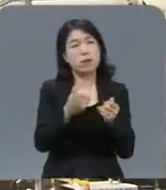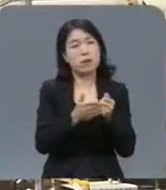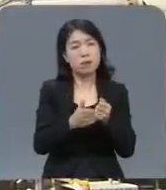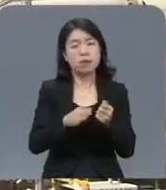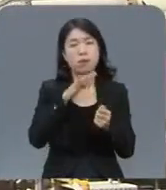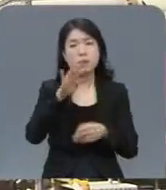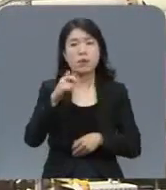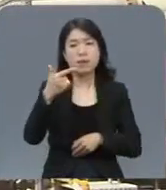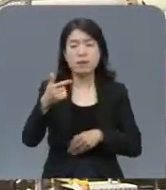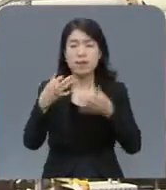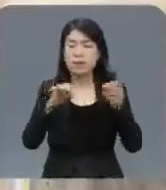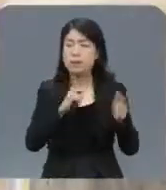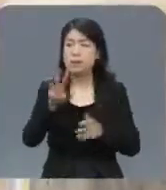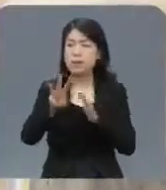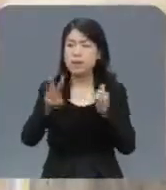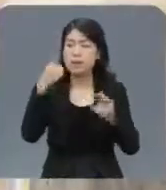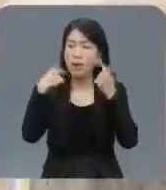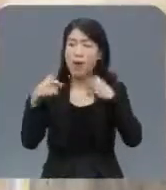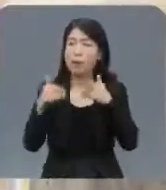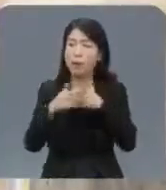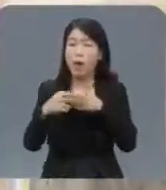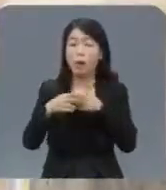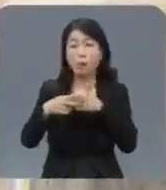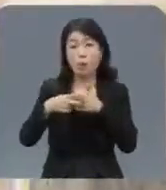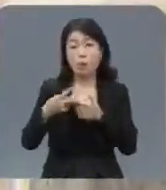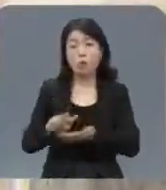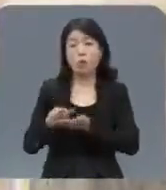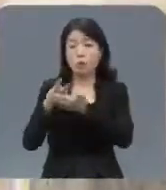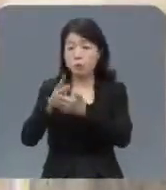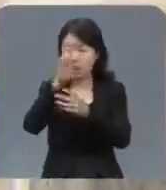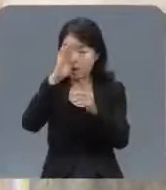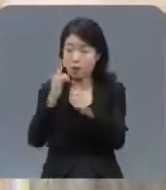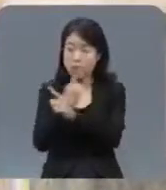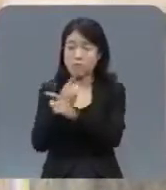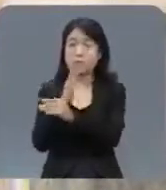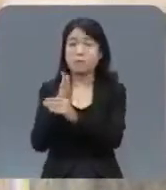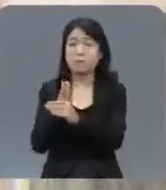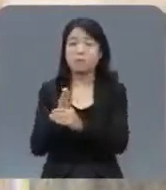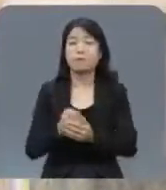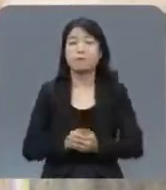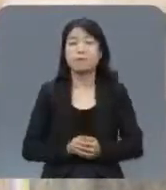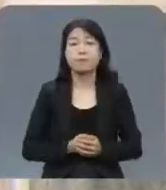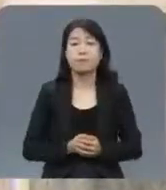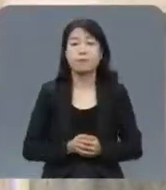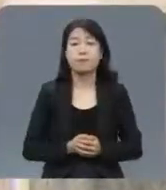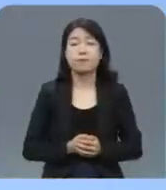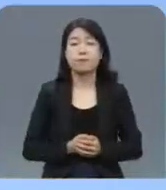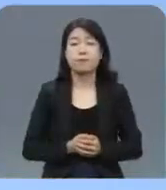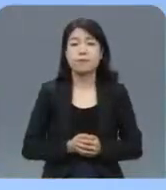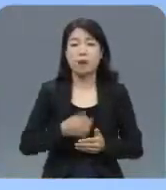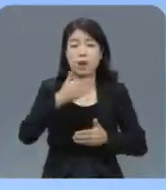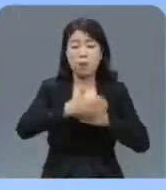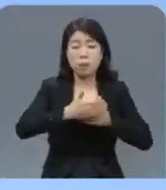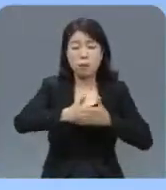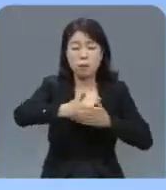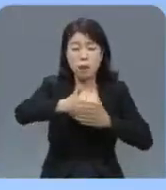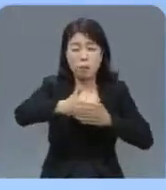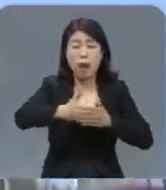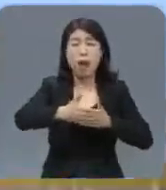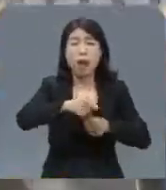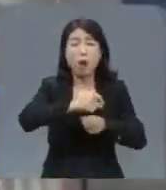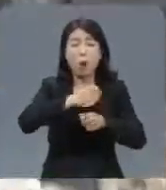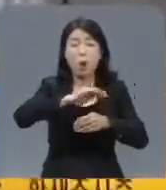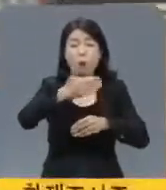46살 김 모 씨 등 3명이 부상을 입고 병원으로 옮겨져 치료를 받고 있습니다 또 샌드위치 패널로 지어진 사무동